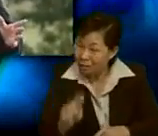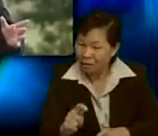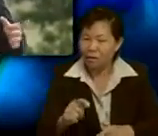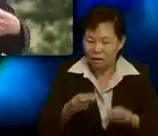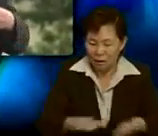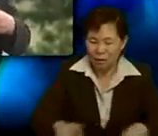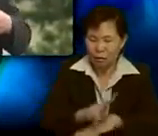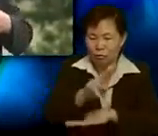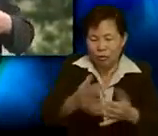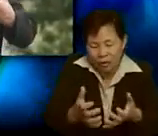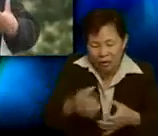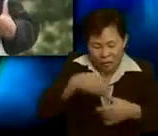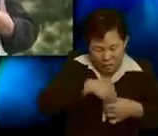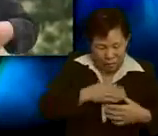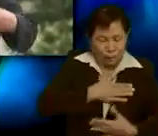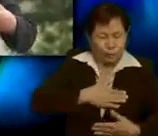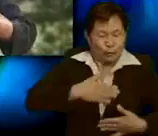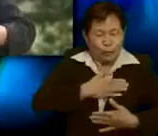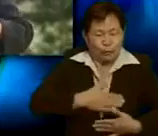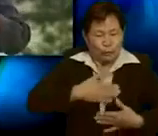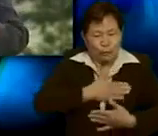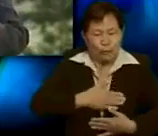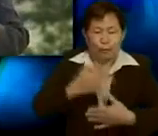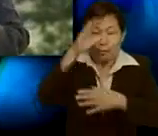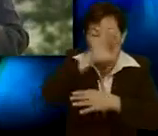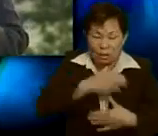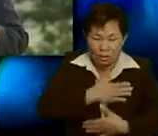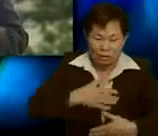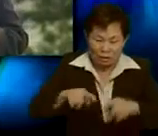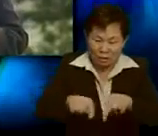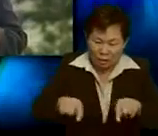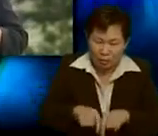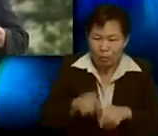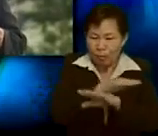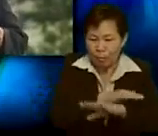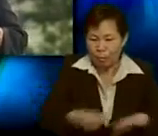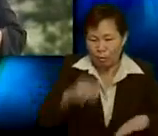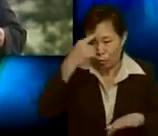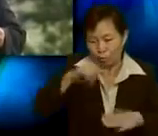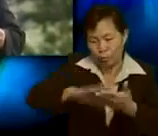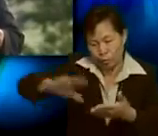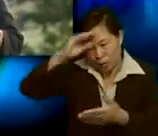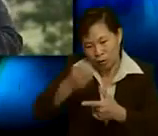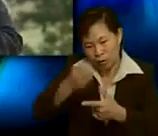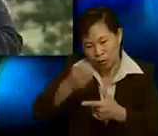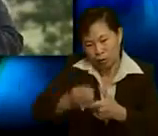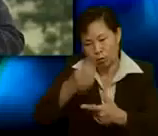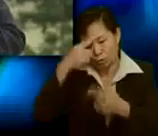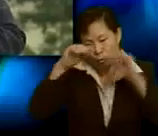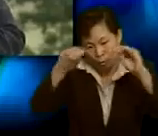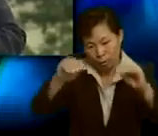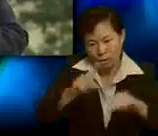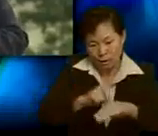akan menggunakan naluri dalaman, keseronokan, untuk nak mencari keseronokan di tempat-tempat yang bukannya untuk belajar ataupun untuk